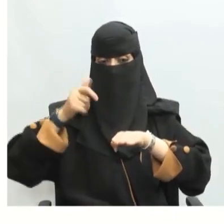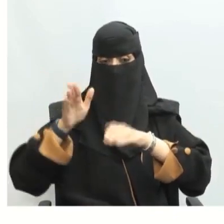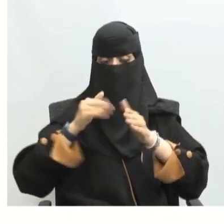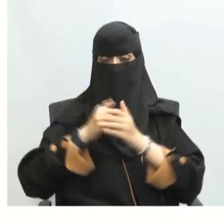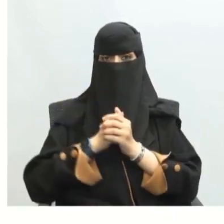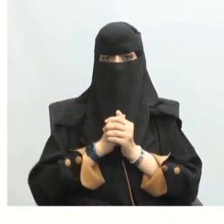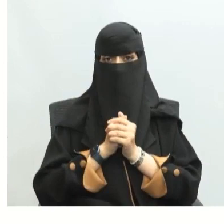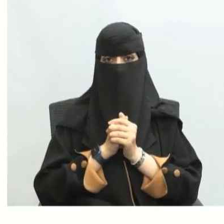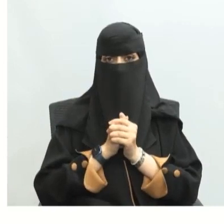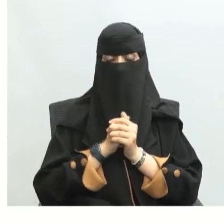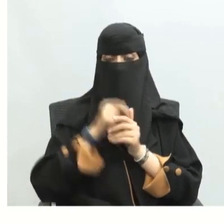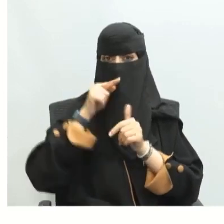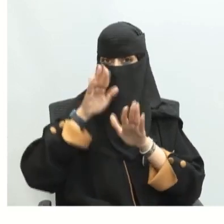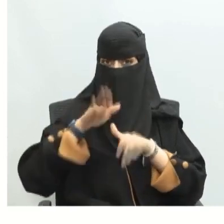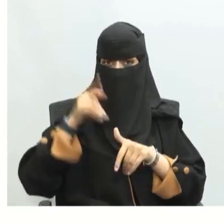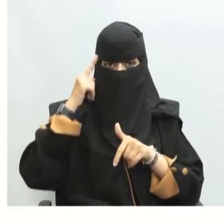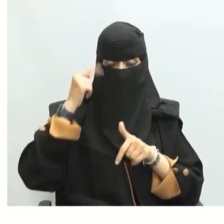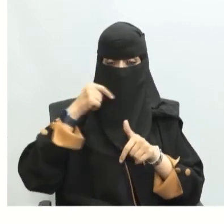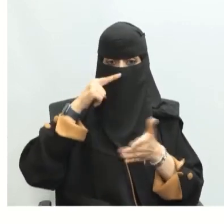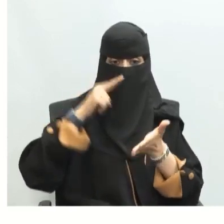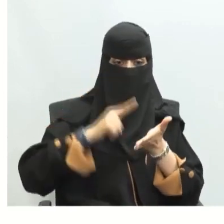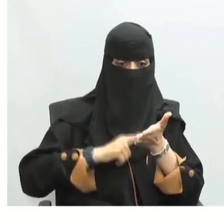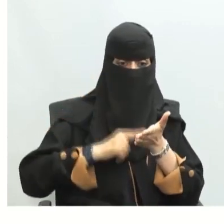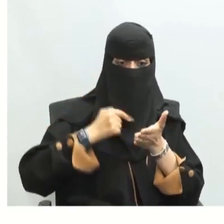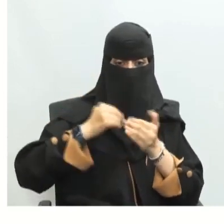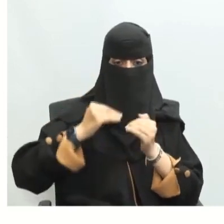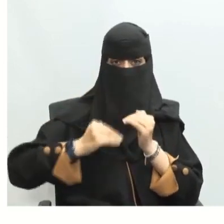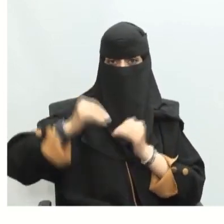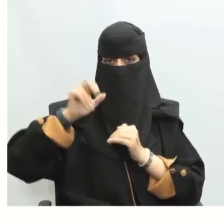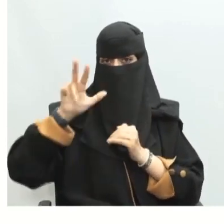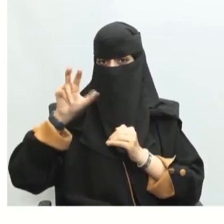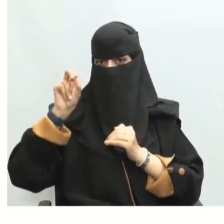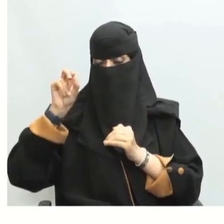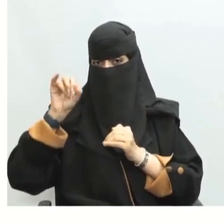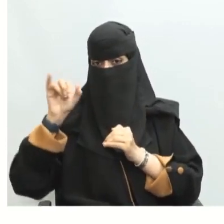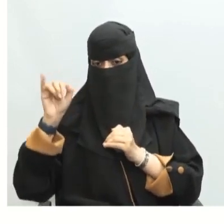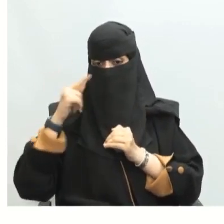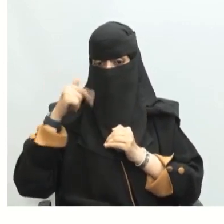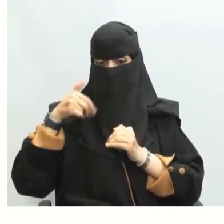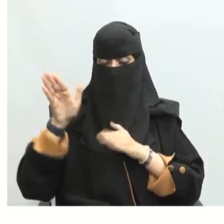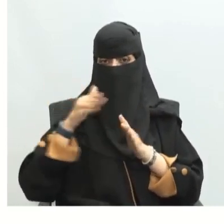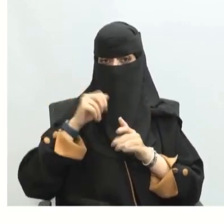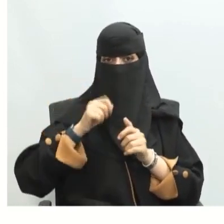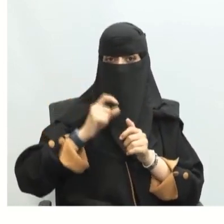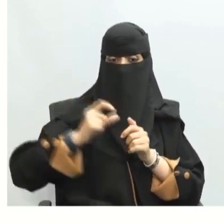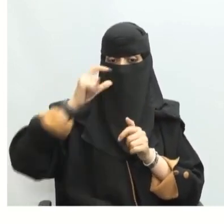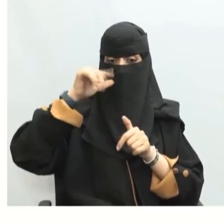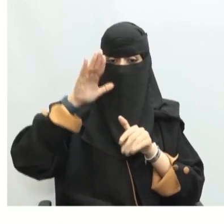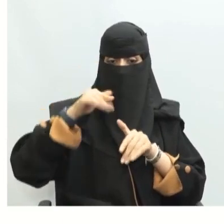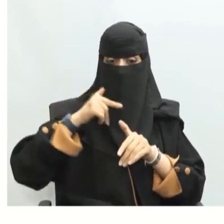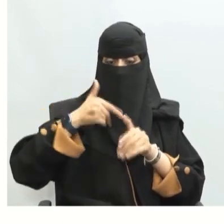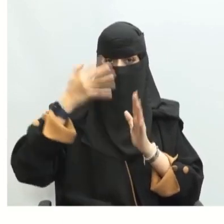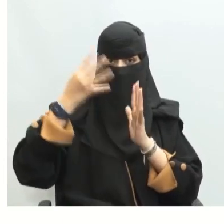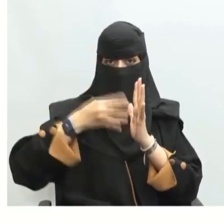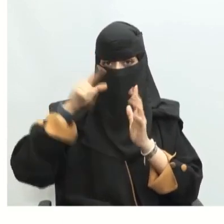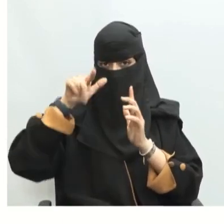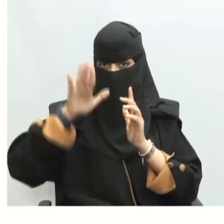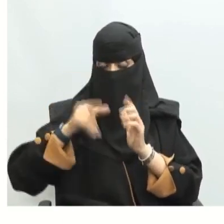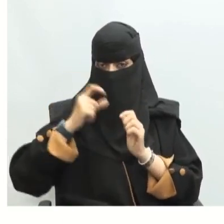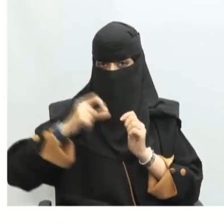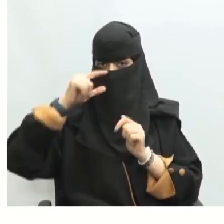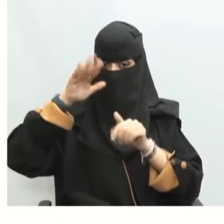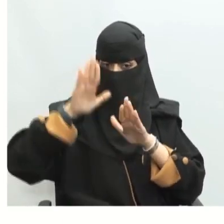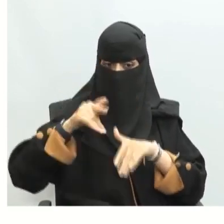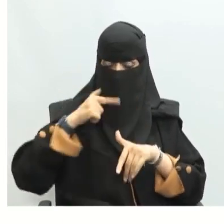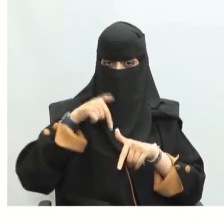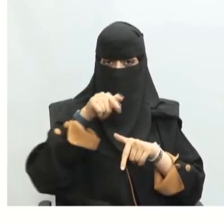نعلم ان القيم والمبادئ الاسلاميه والتشريعات الاسلاميه التي جاءت في